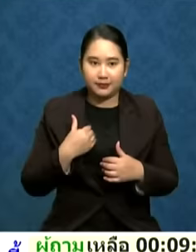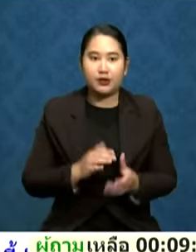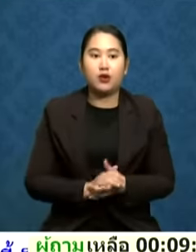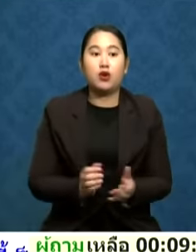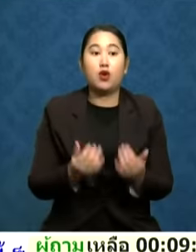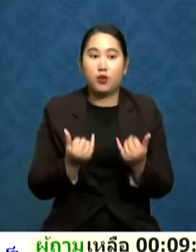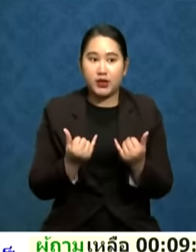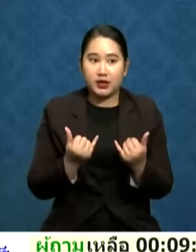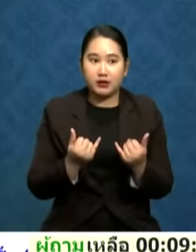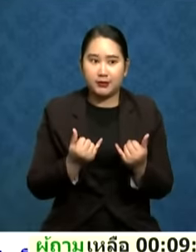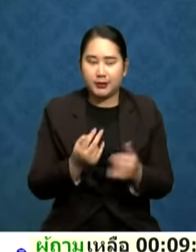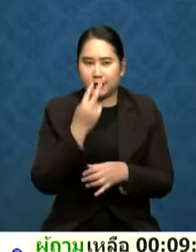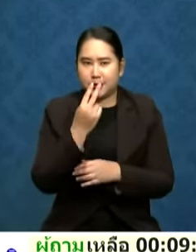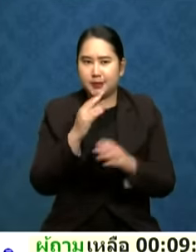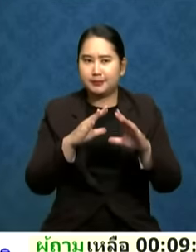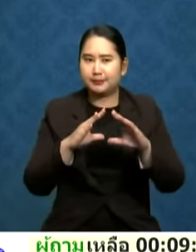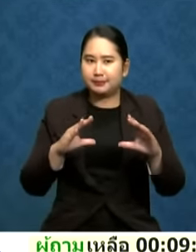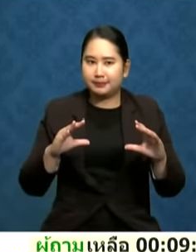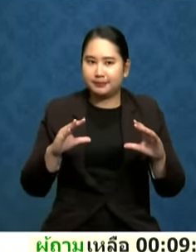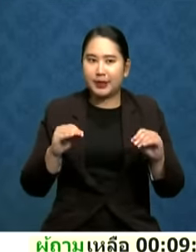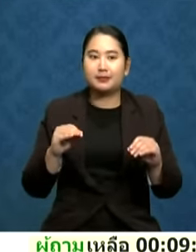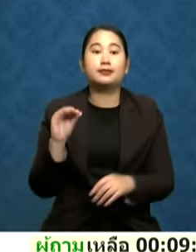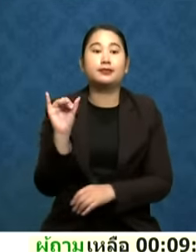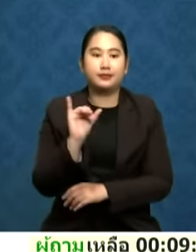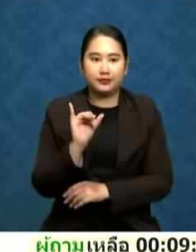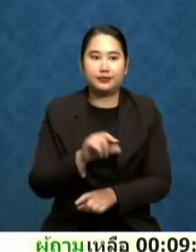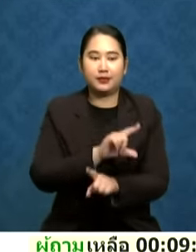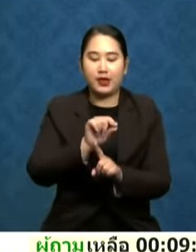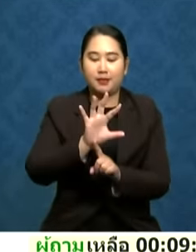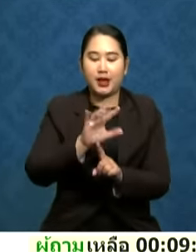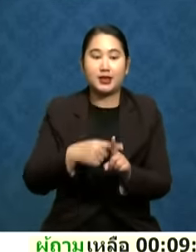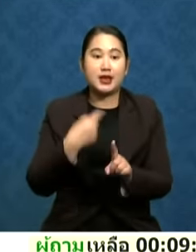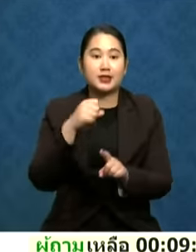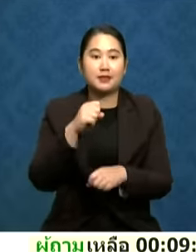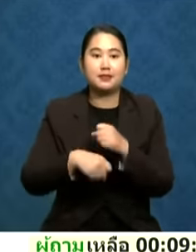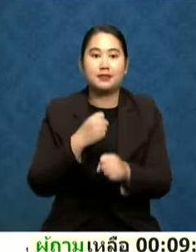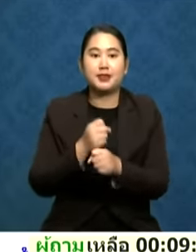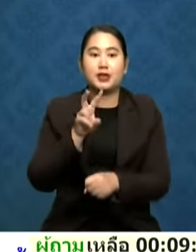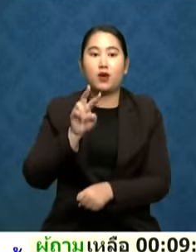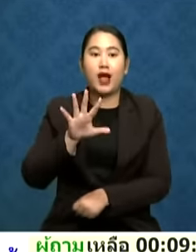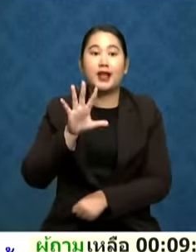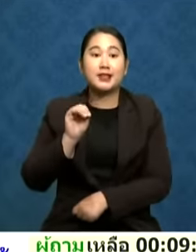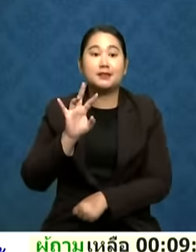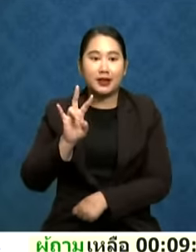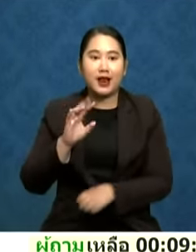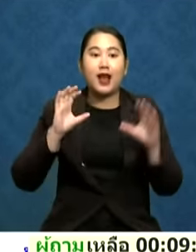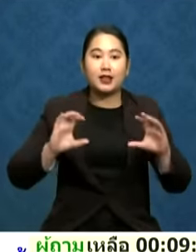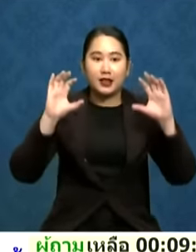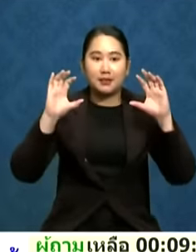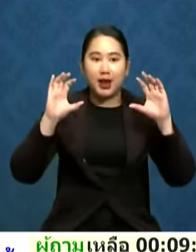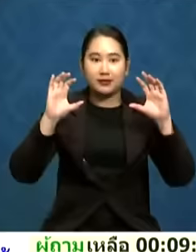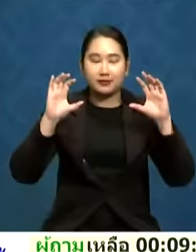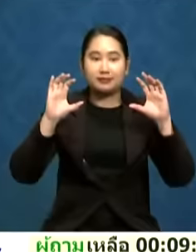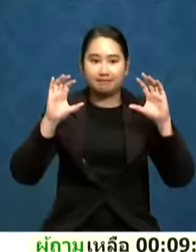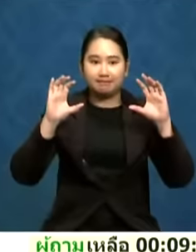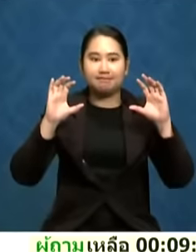วงใจดักล่วก็ยังไมไดถูกฝื้นฟู25 ตุลา 47 ภายใ้รัฐบาลของพักไทรักไทยเป็ก